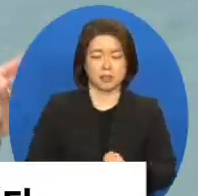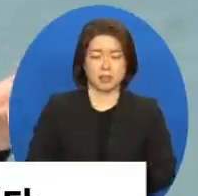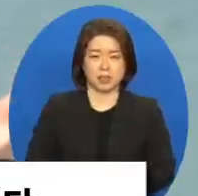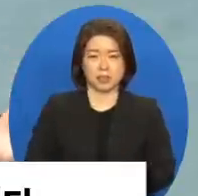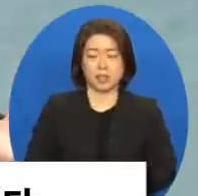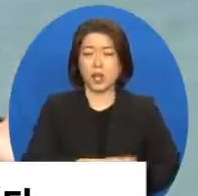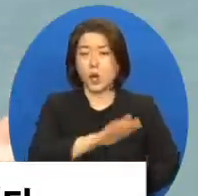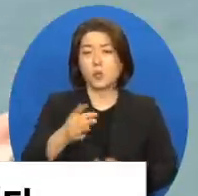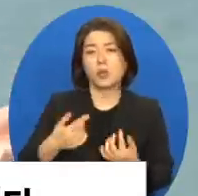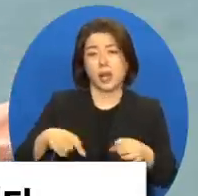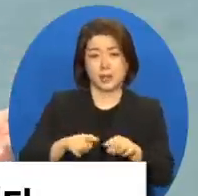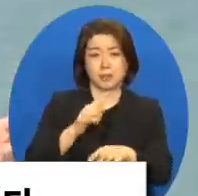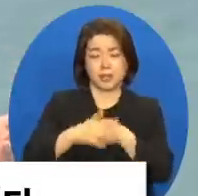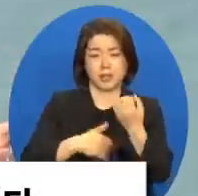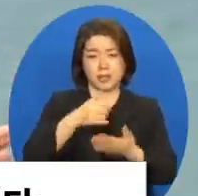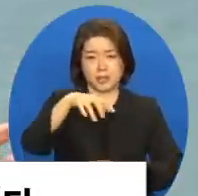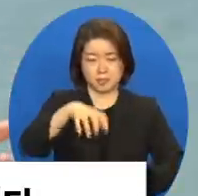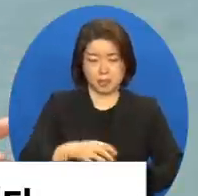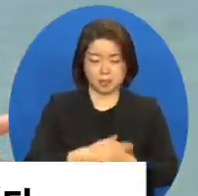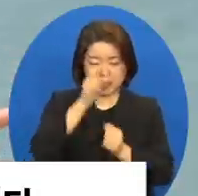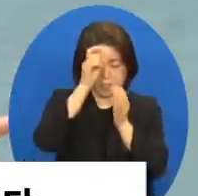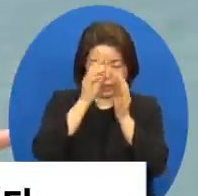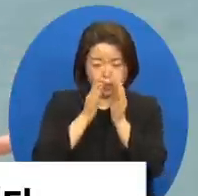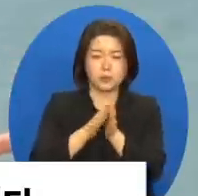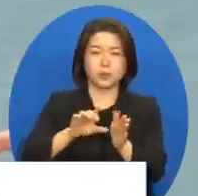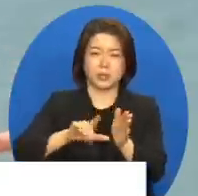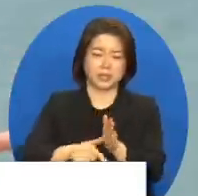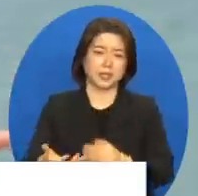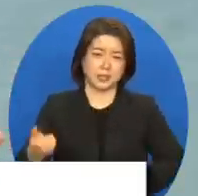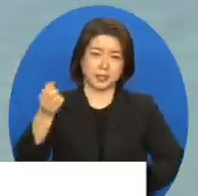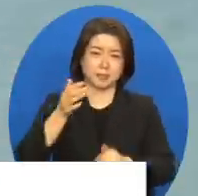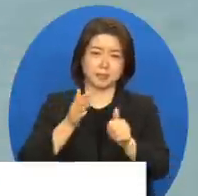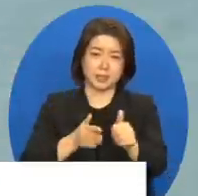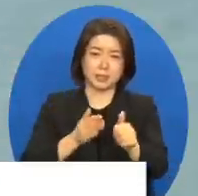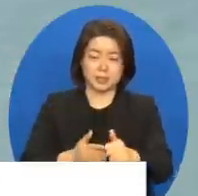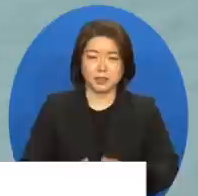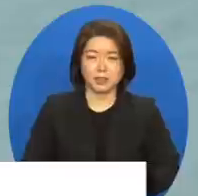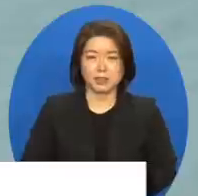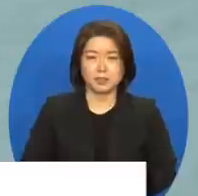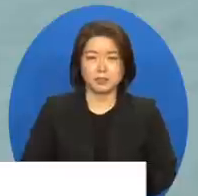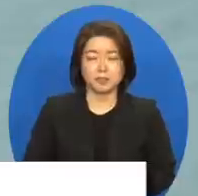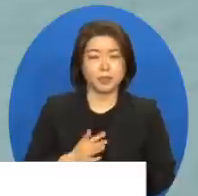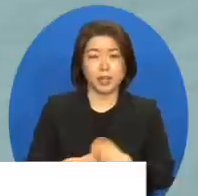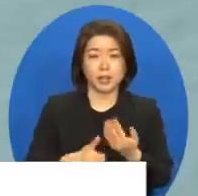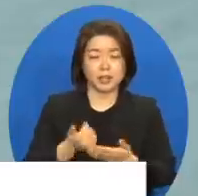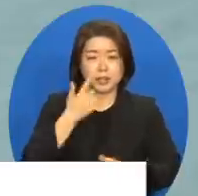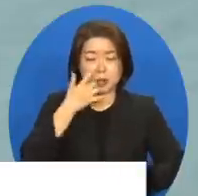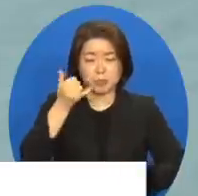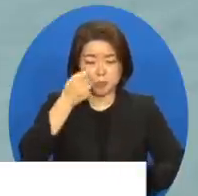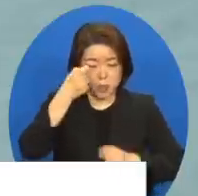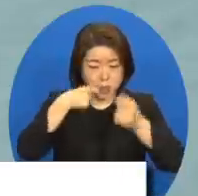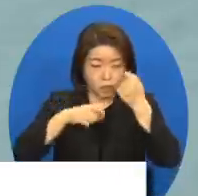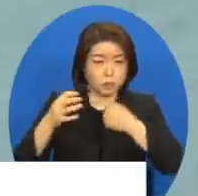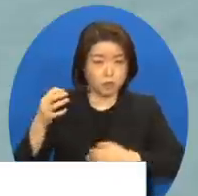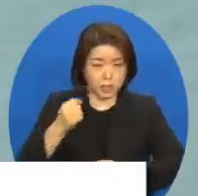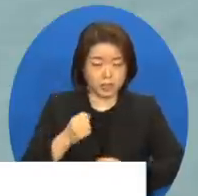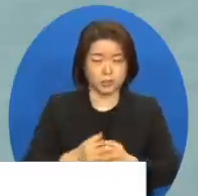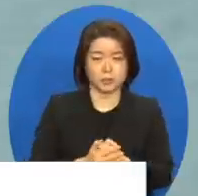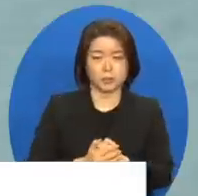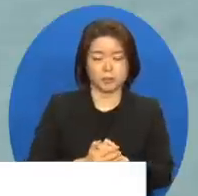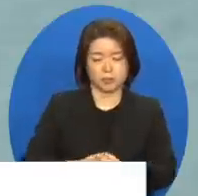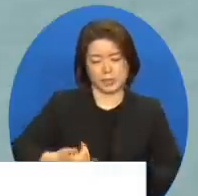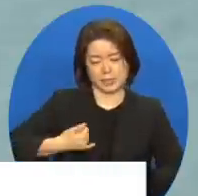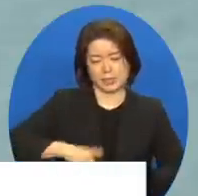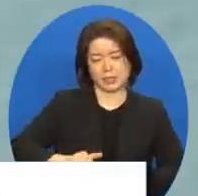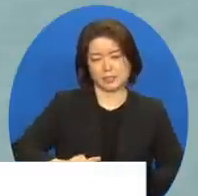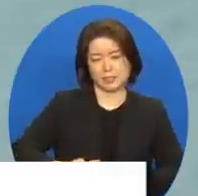같이 하나님 앞에 기도하는 시간을 갖겠습니다. 하나님, 부모의 눈물로 우리의 자녀를